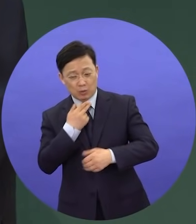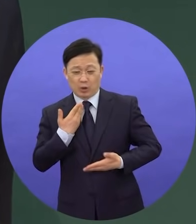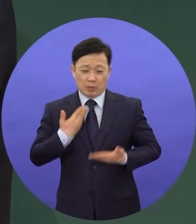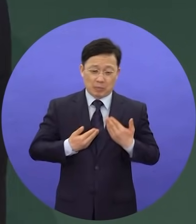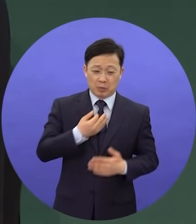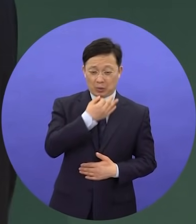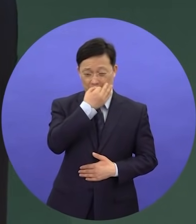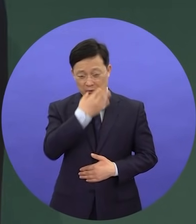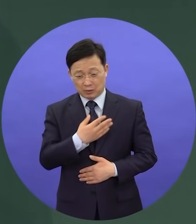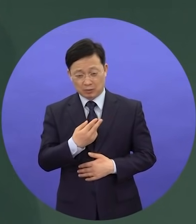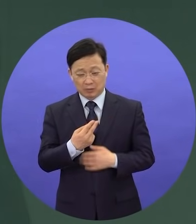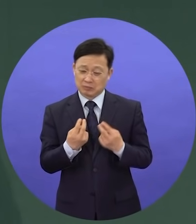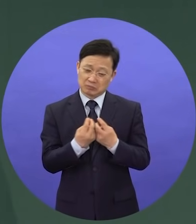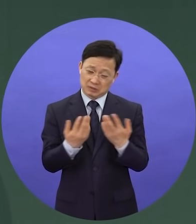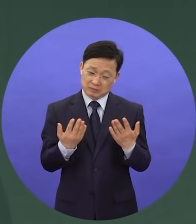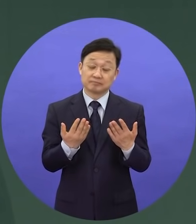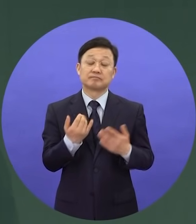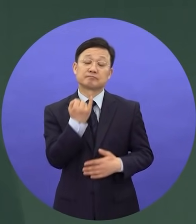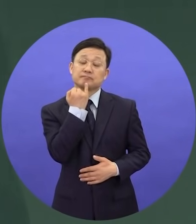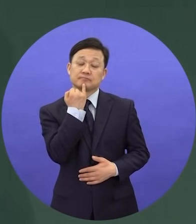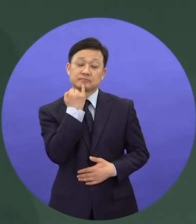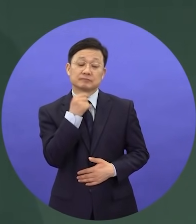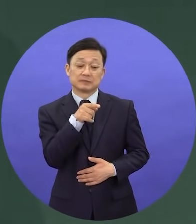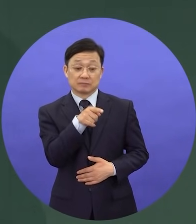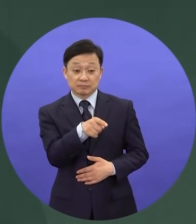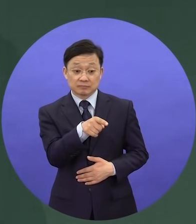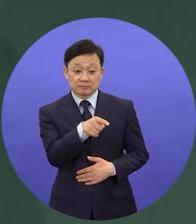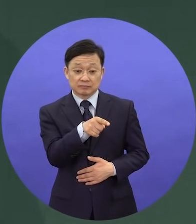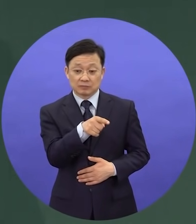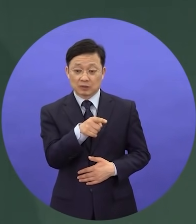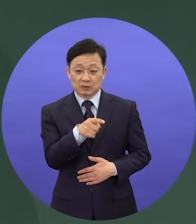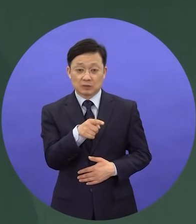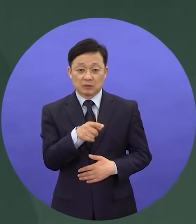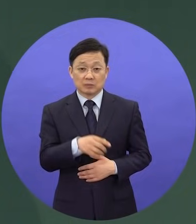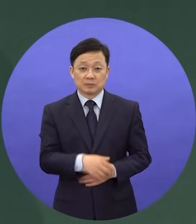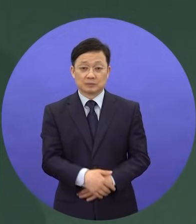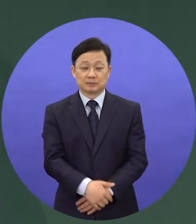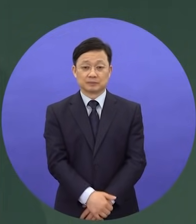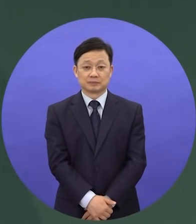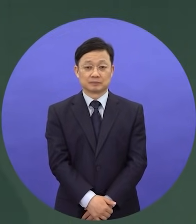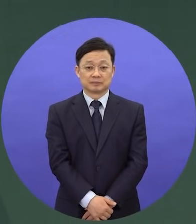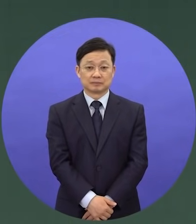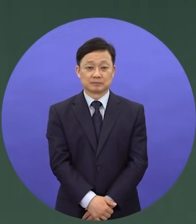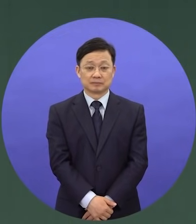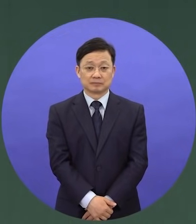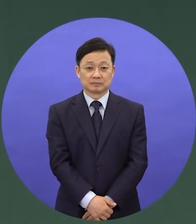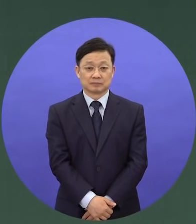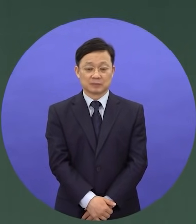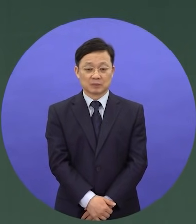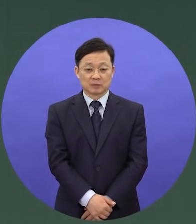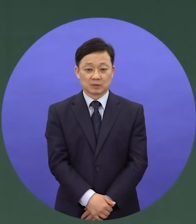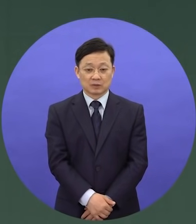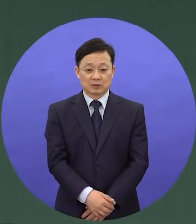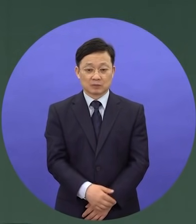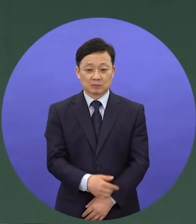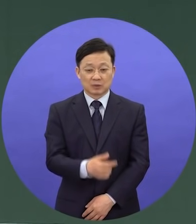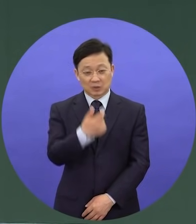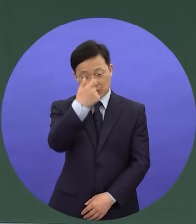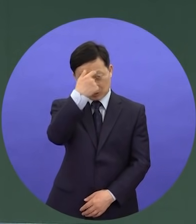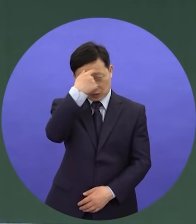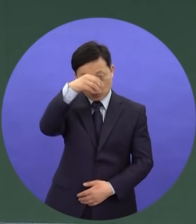힘들다. 막 이런 사람들은 조금 사람이 돈 받는 건 아니지만은 좀 뭐 기도원이나 혹은 무슨